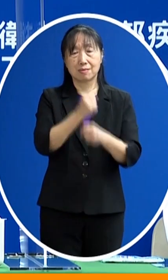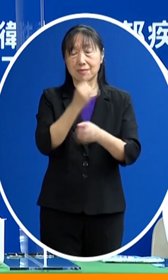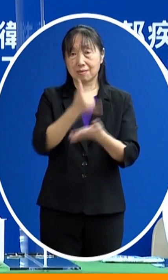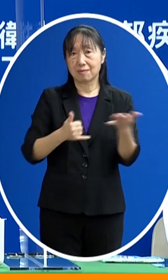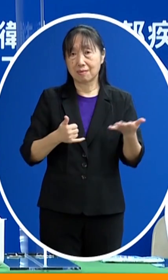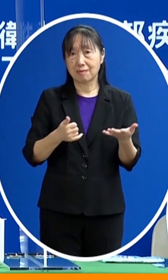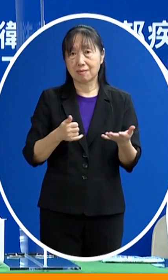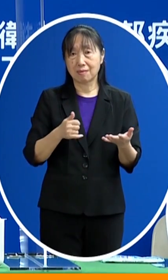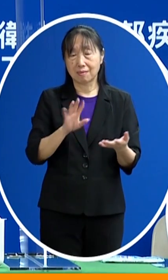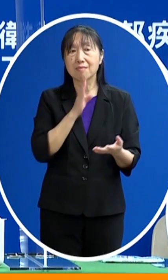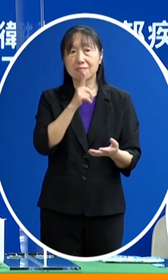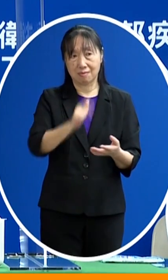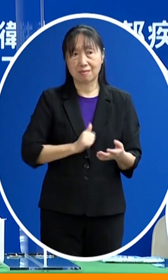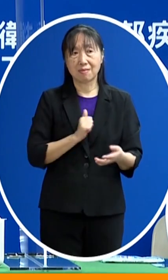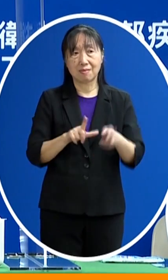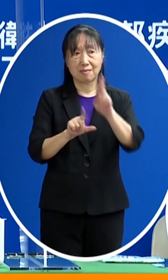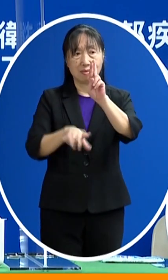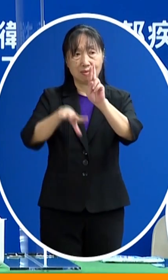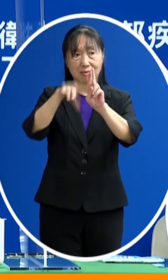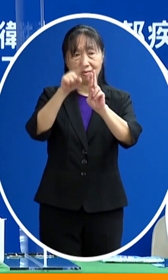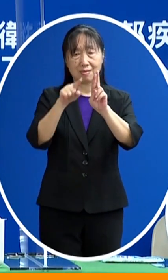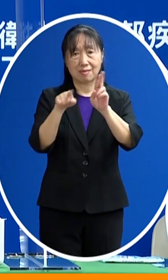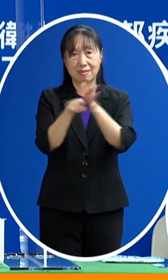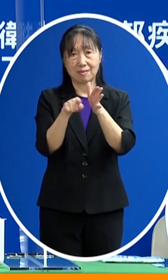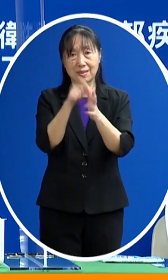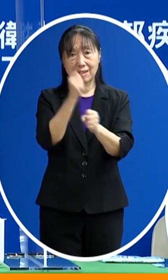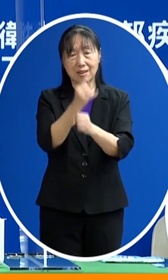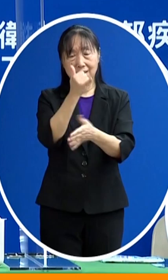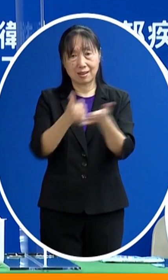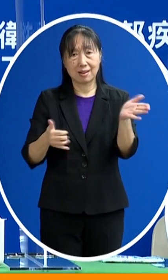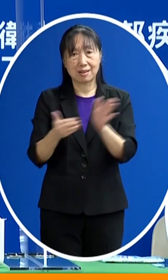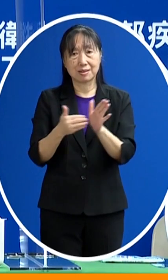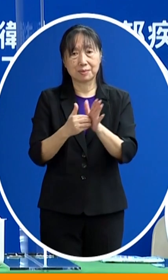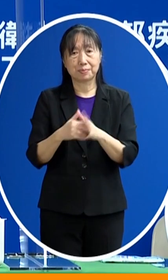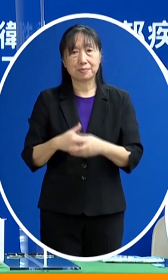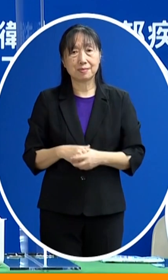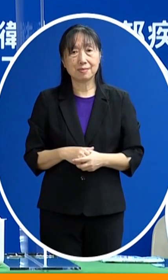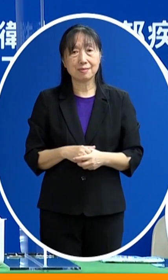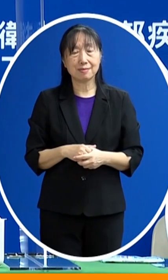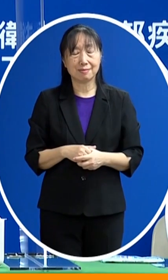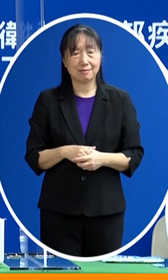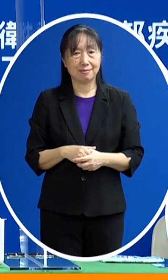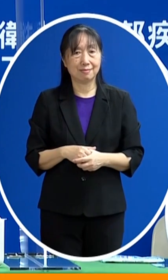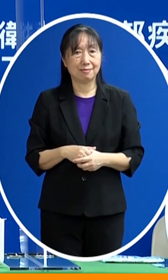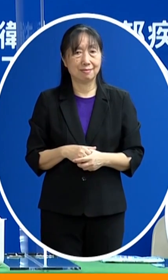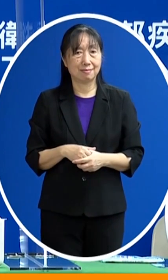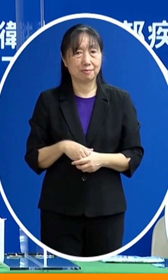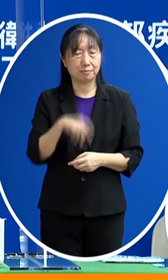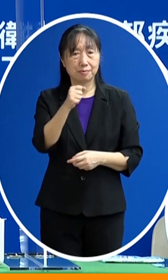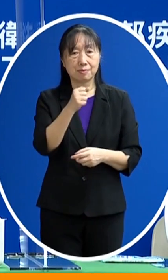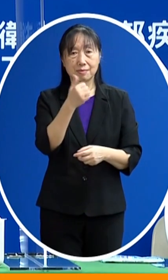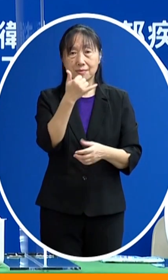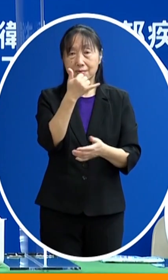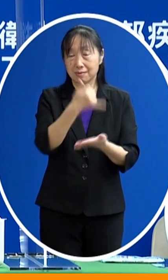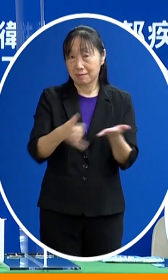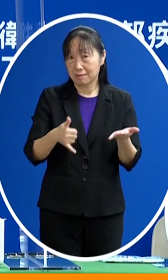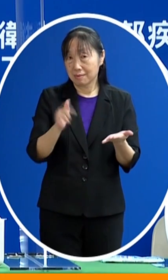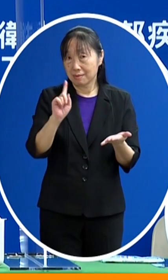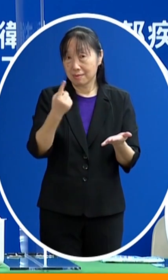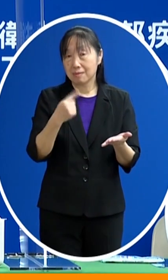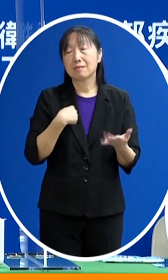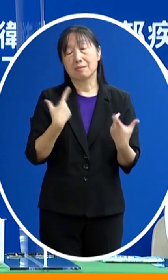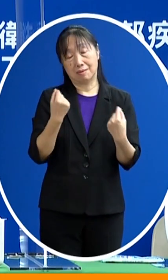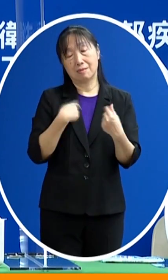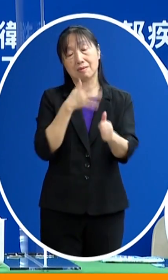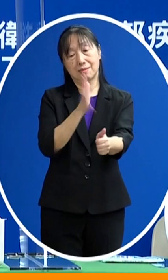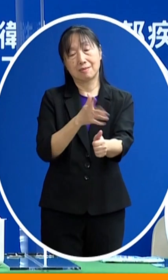过他确实是在12月初的时候就离职了。好，那时候的离职的原因，这也是在我们调查